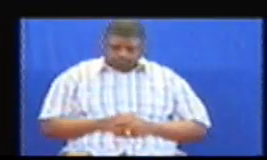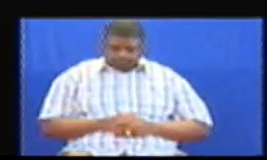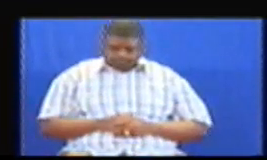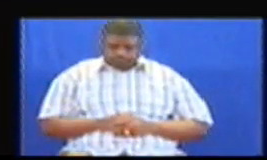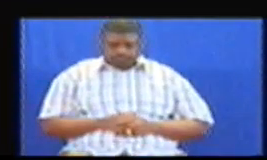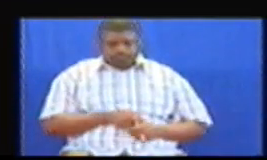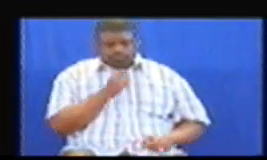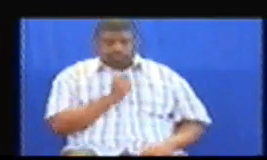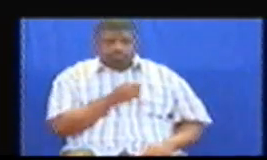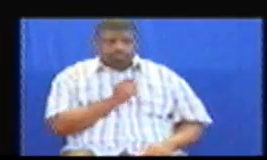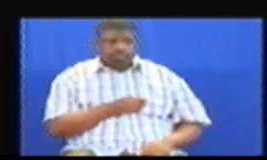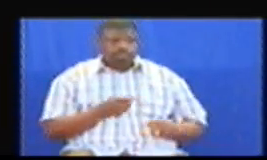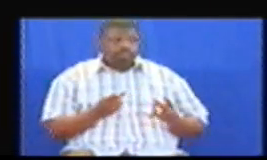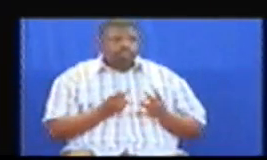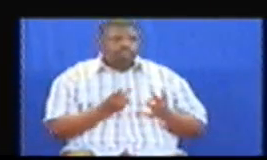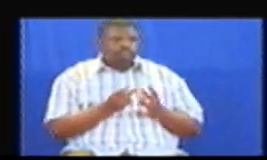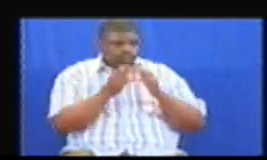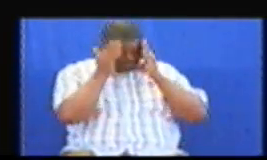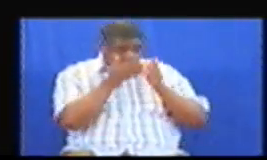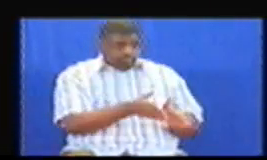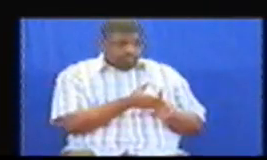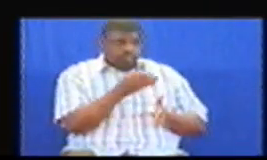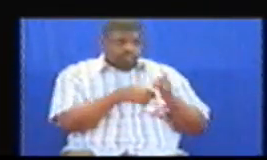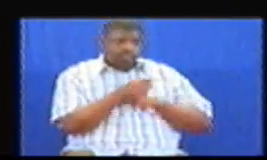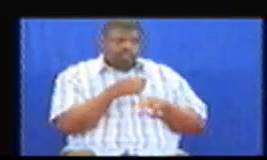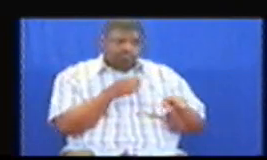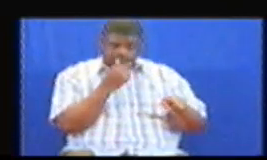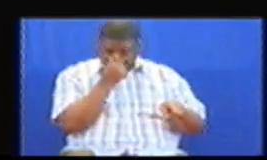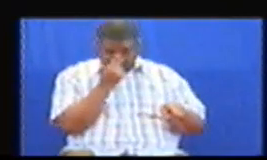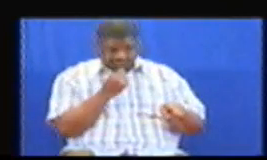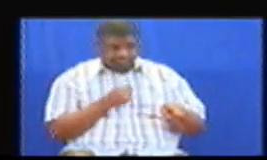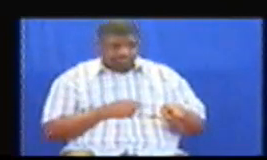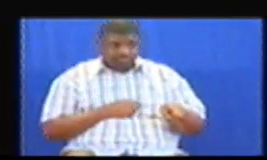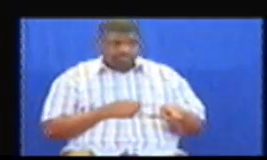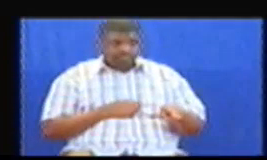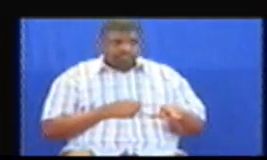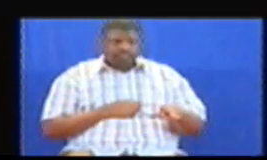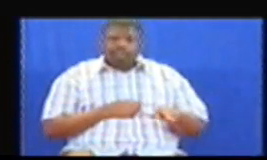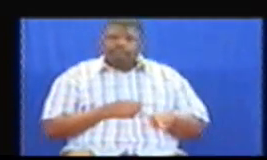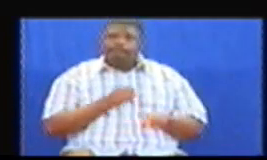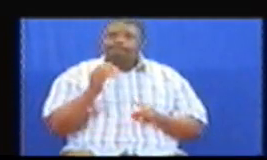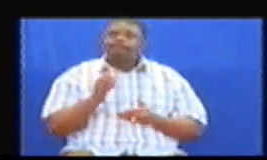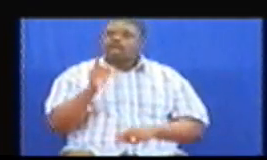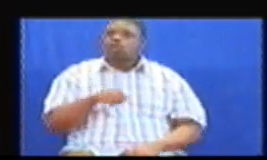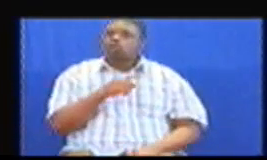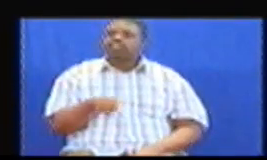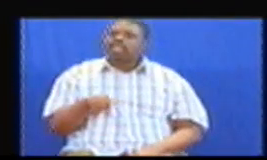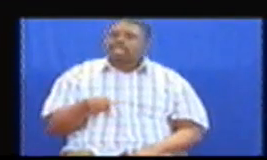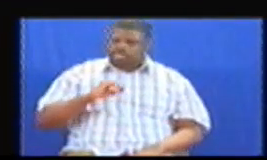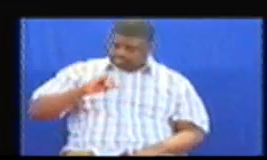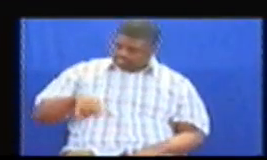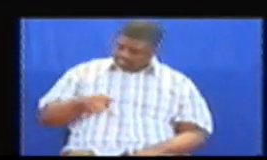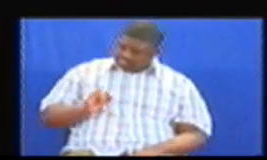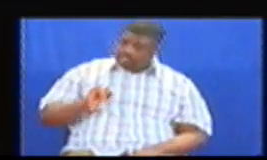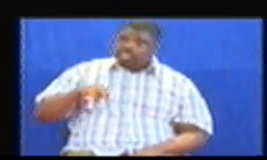Mheshimiwa Spika, napenda pia nijikite kwenye swala zima la mwenendo wa makosa ya jinai. Waheshimiwa